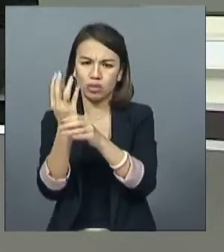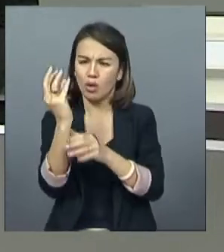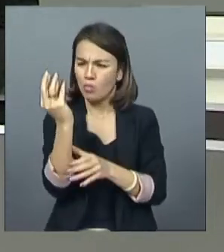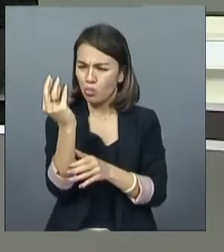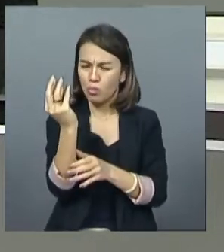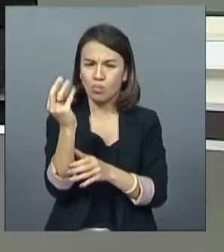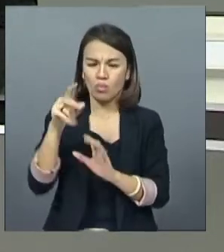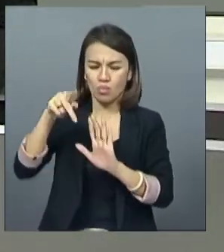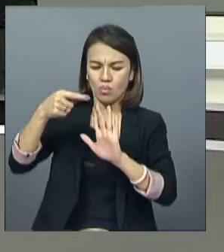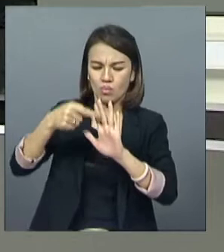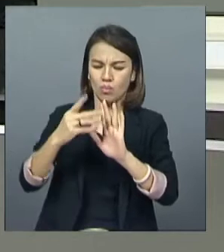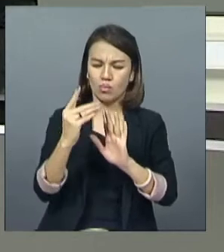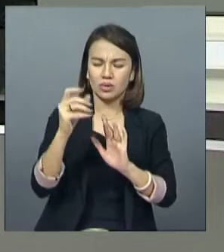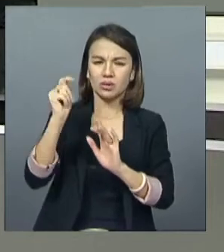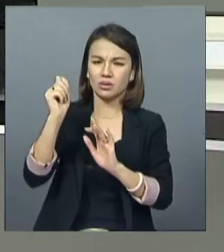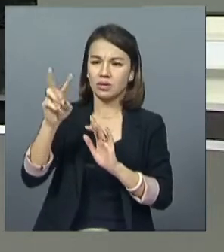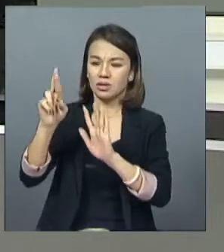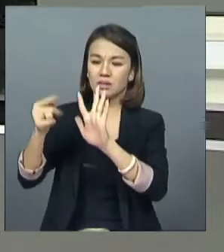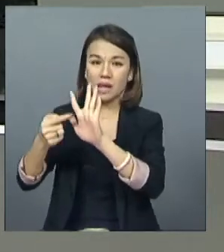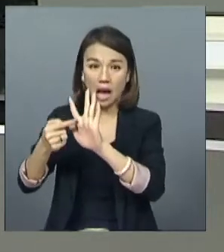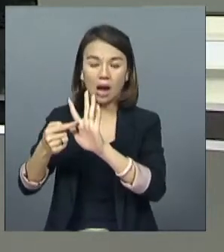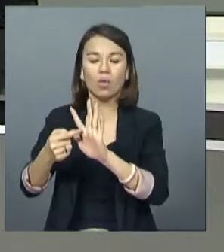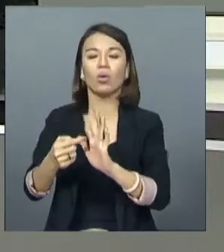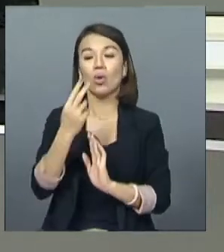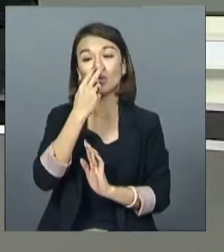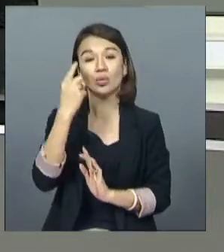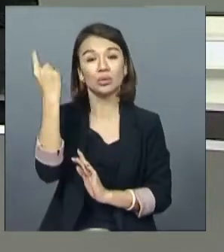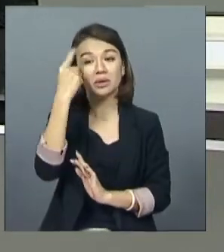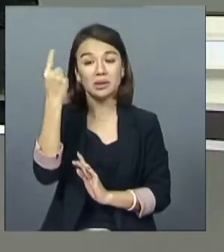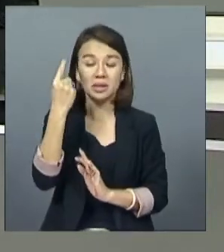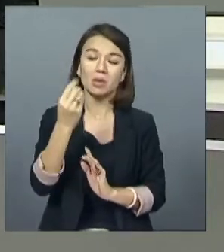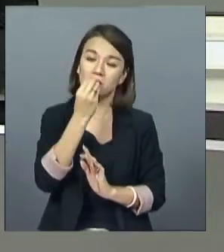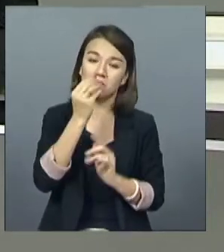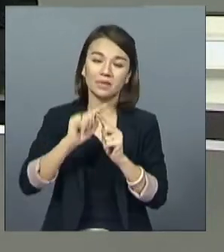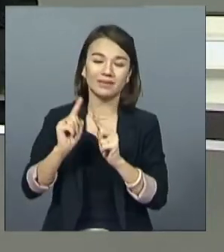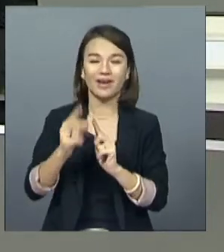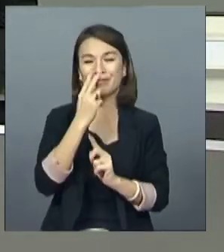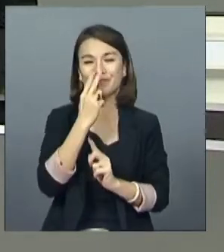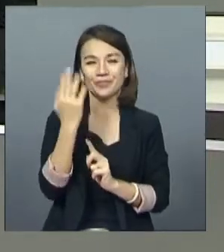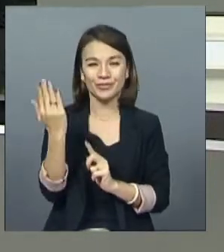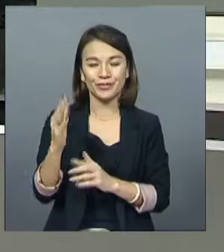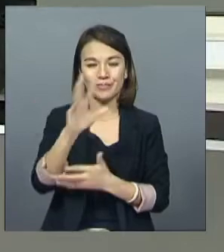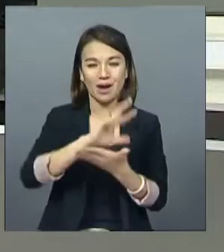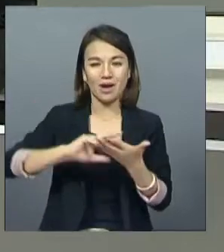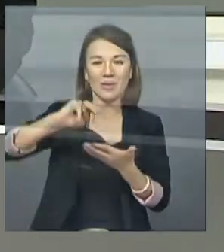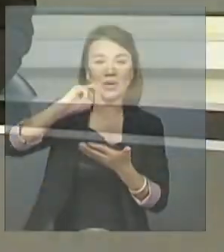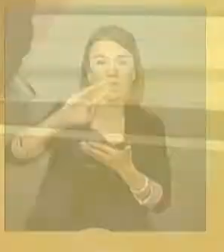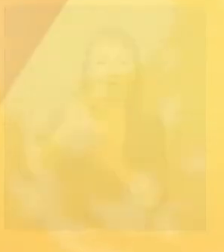างรายได้ให้กับเกษตรกรแล้วก็ยังส่งเสริมการท่องเที่ยวชุมชนไปด้วยติดตามกับ Gen Z Reporters มหาวิทยาลัยกาฬสินธุ์ค่ะ